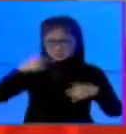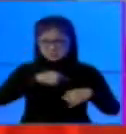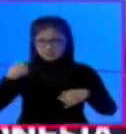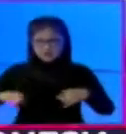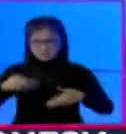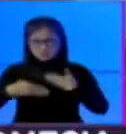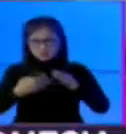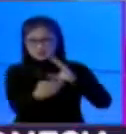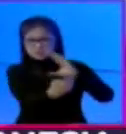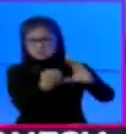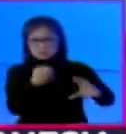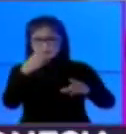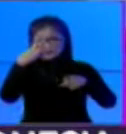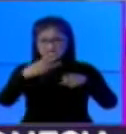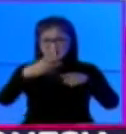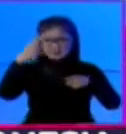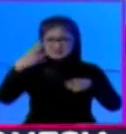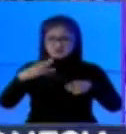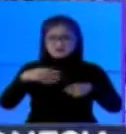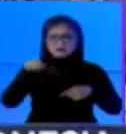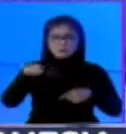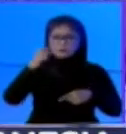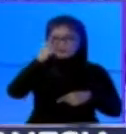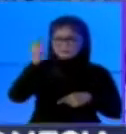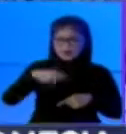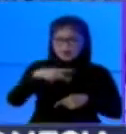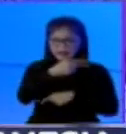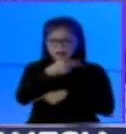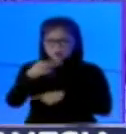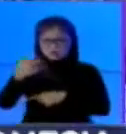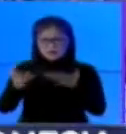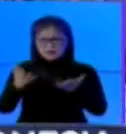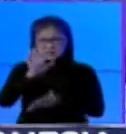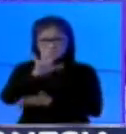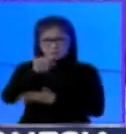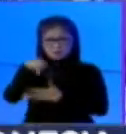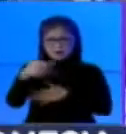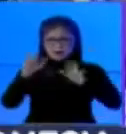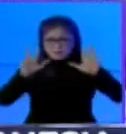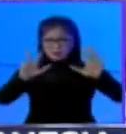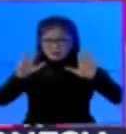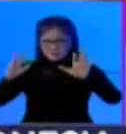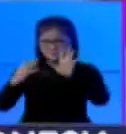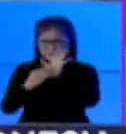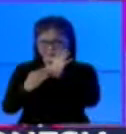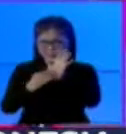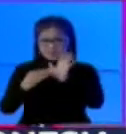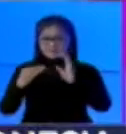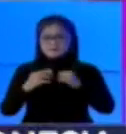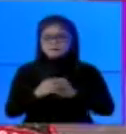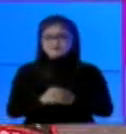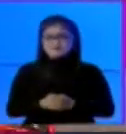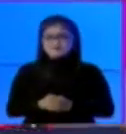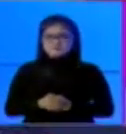3 kali ke rekening salah satu bank di Indonesia dengan nilai setara 58,8 miliar rupiah. Beberapa